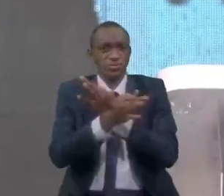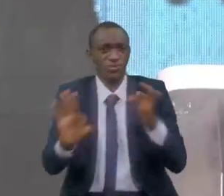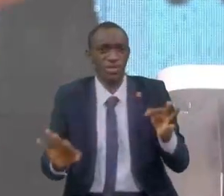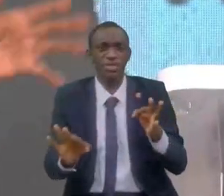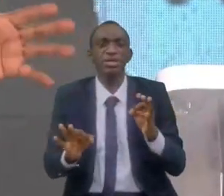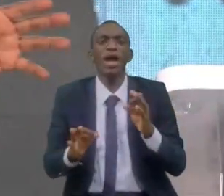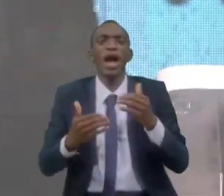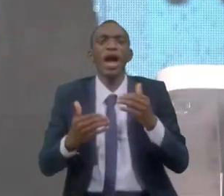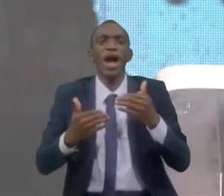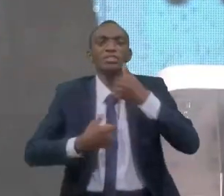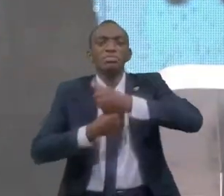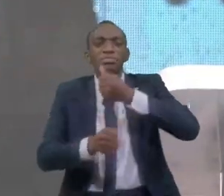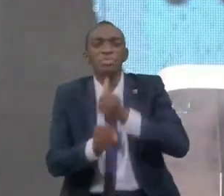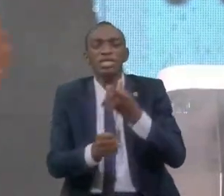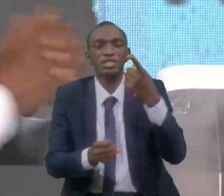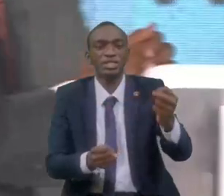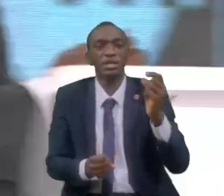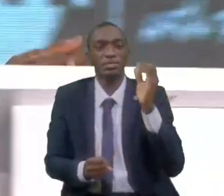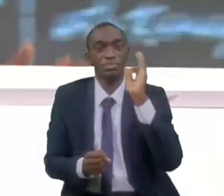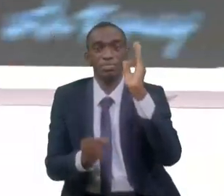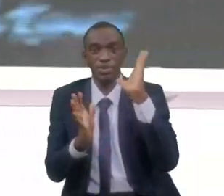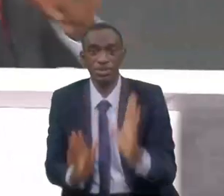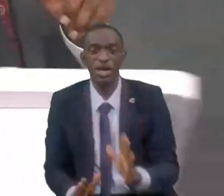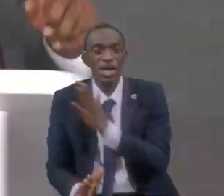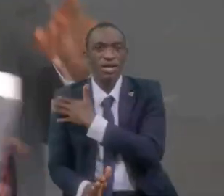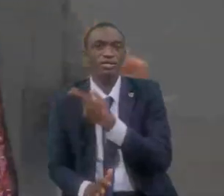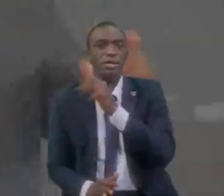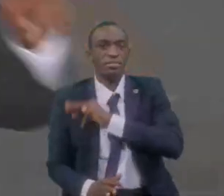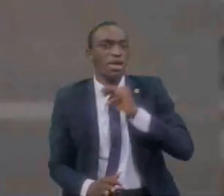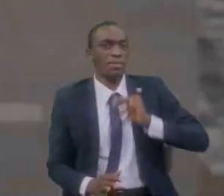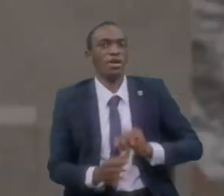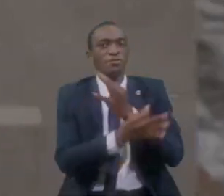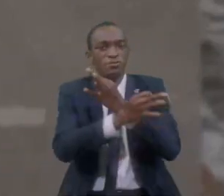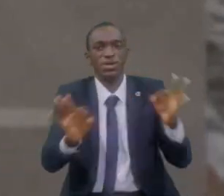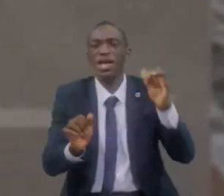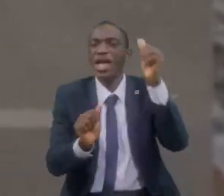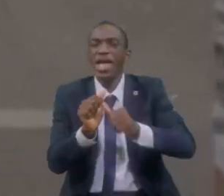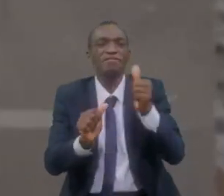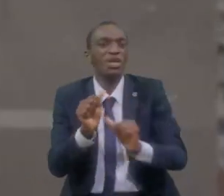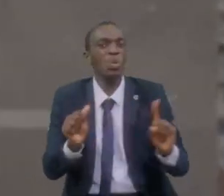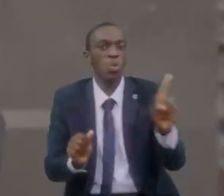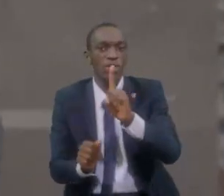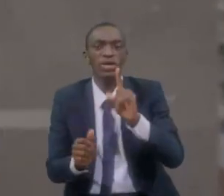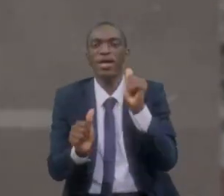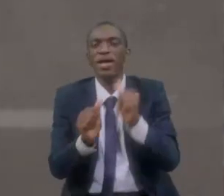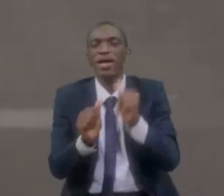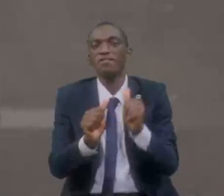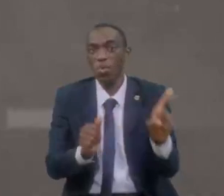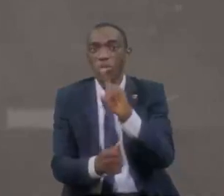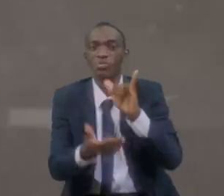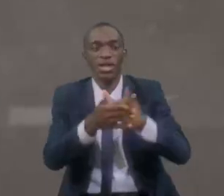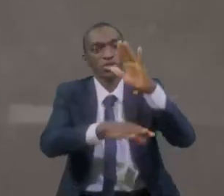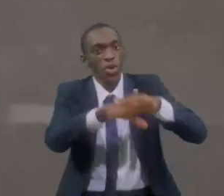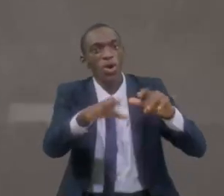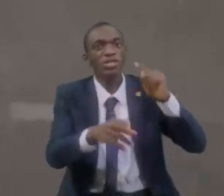a affranchi le ministre, les membres, a affranchi tout un chacun, tous ceux qui